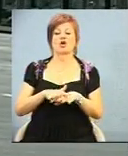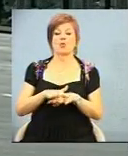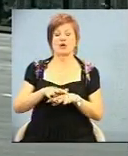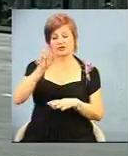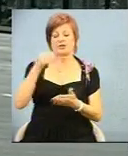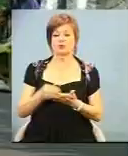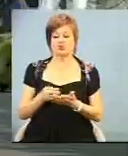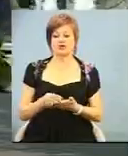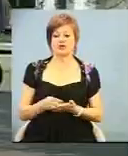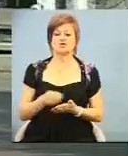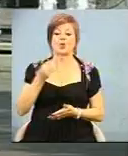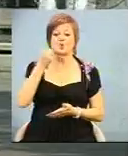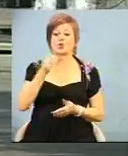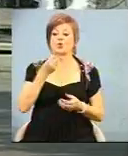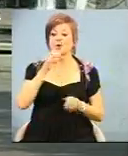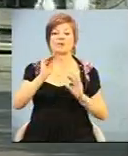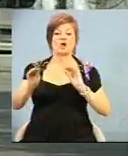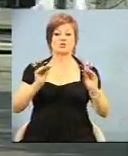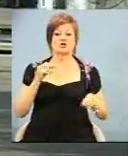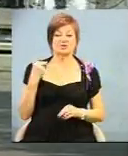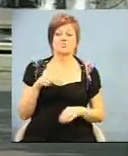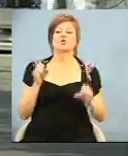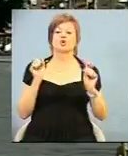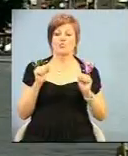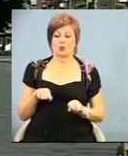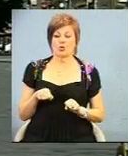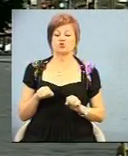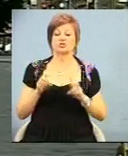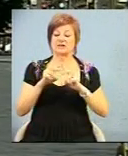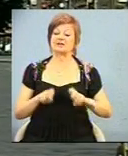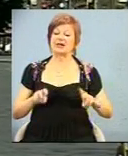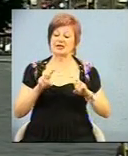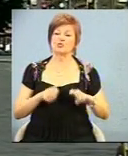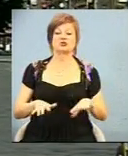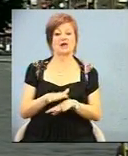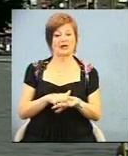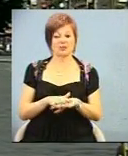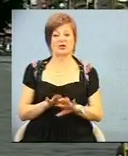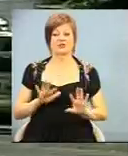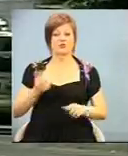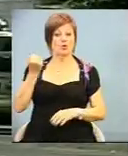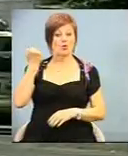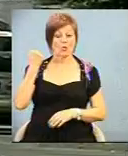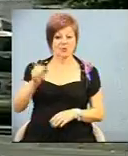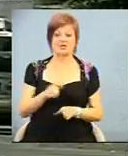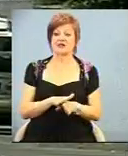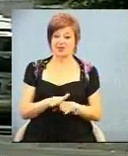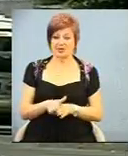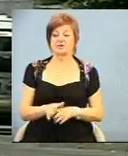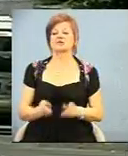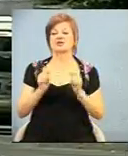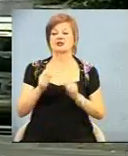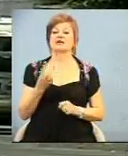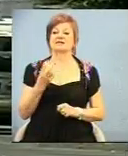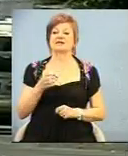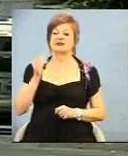Розробивши проєкт з покращення благоустрою Запоріжжя, його можна подати на розгляд громадськості. У разі перемоги на реалізацію надається